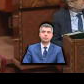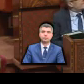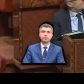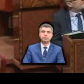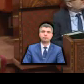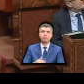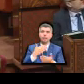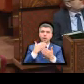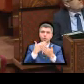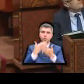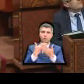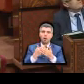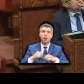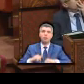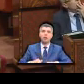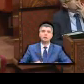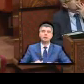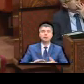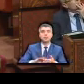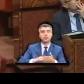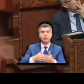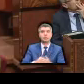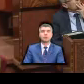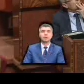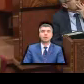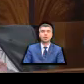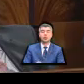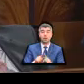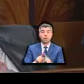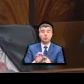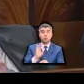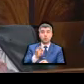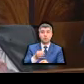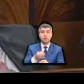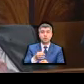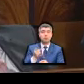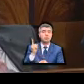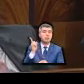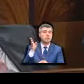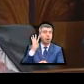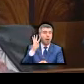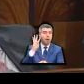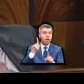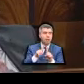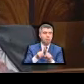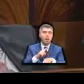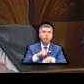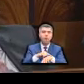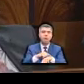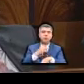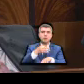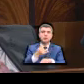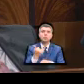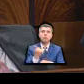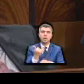شكرا السيد الوزير. على كل حال، على الأقل في الولاية الحالية كنسمعوا على أجندة زمنية محددة، عكس